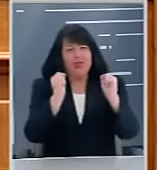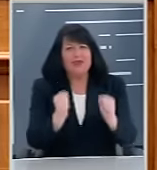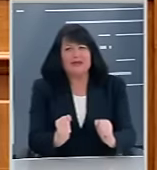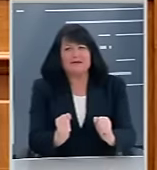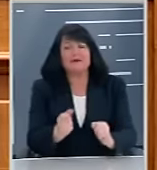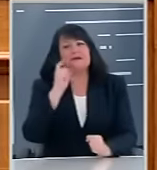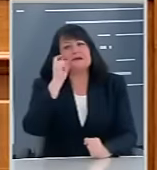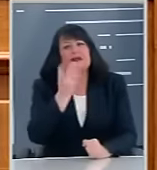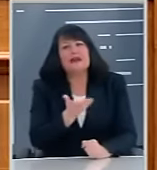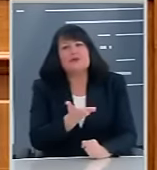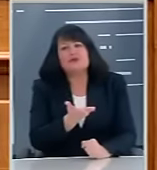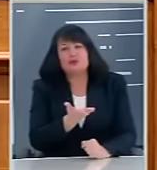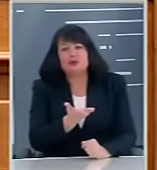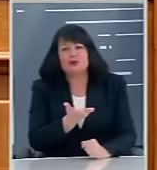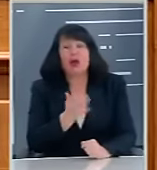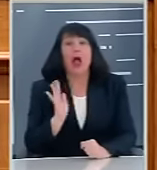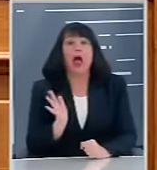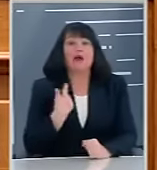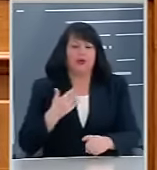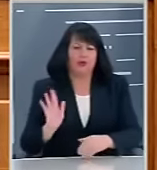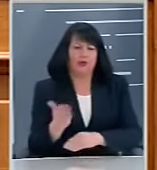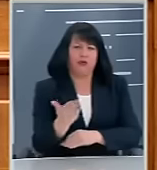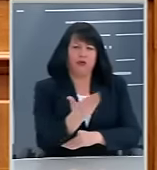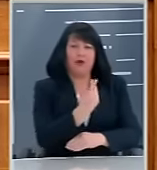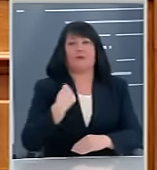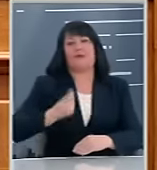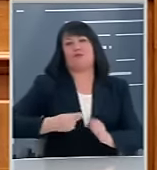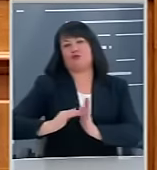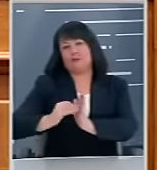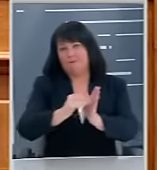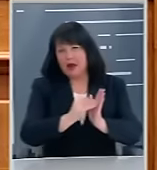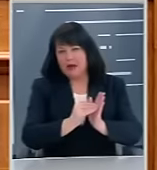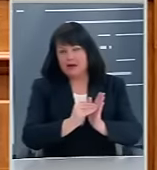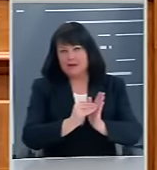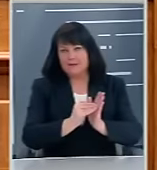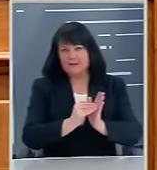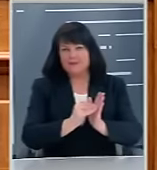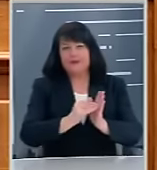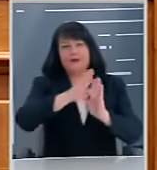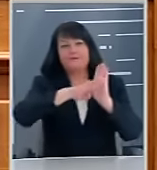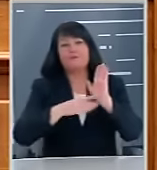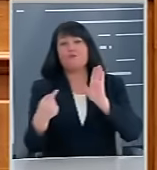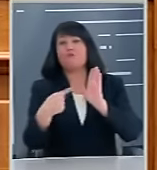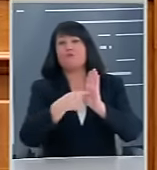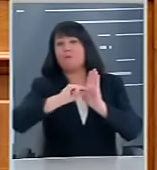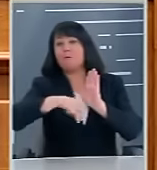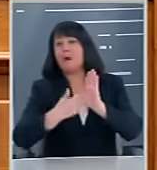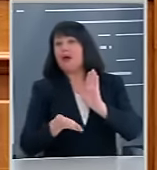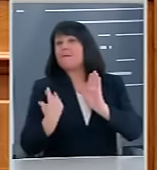είχε επικρατήσει η άποψη ότι απολύουμε δημοσίους υπαλλήλους για να ικανοποιήσουμε το πρόγραμμα το οποίο αυτοί είχαν